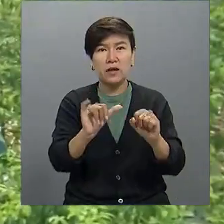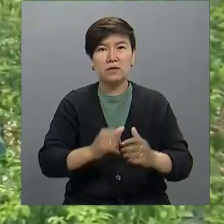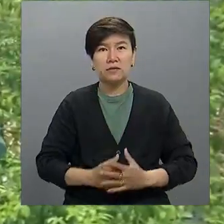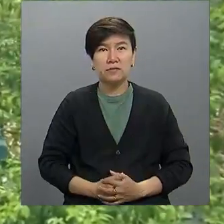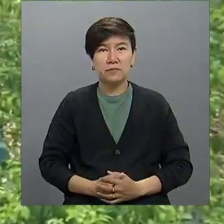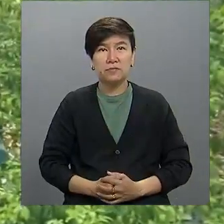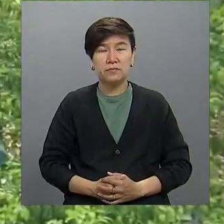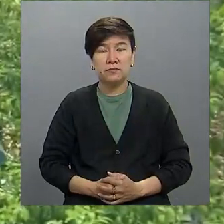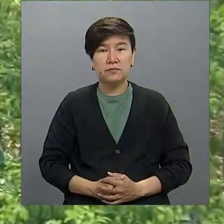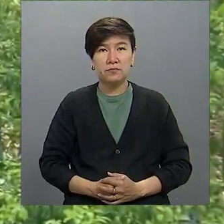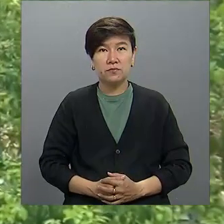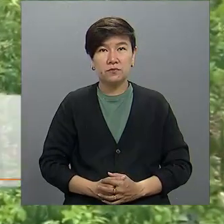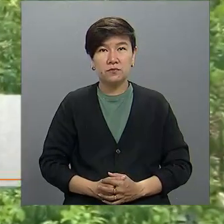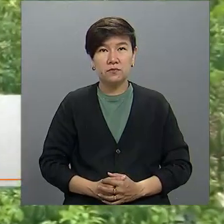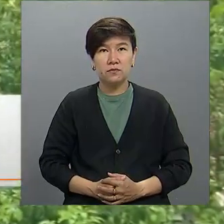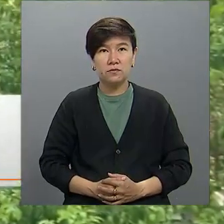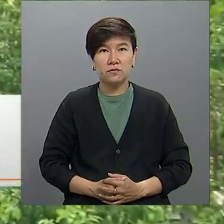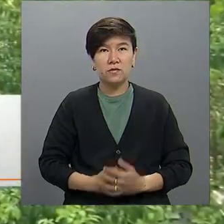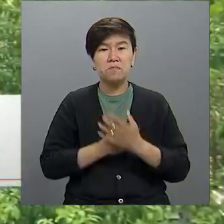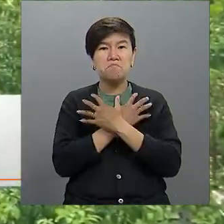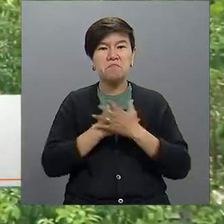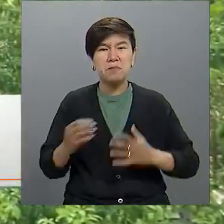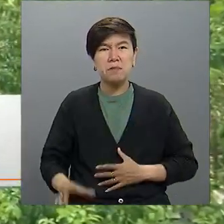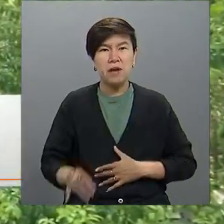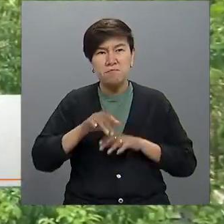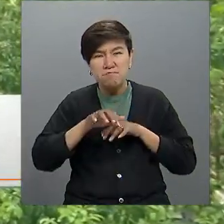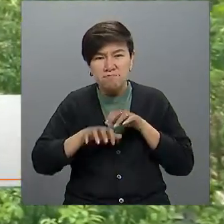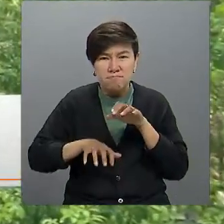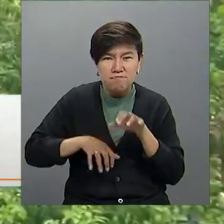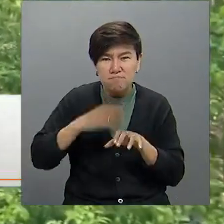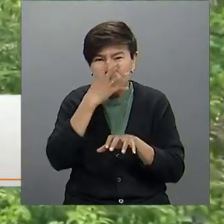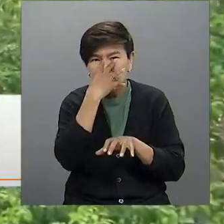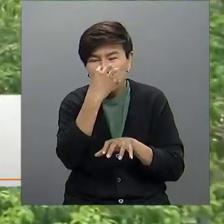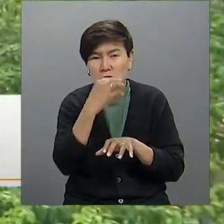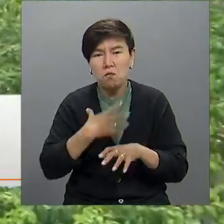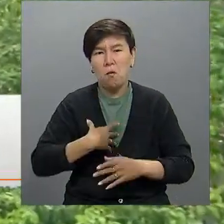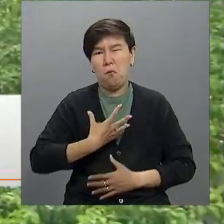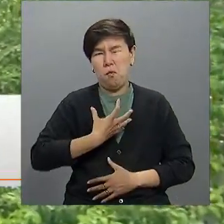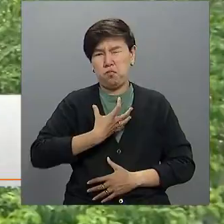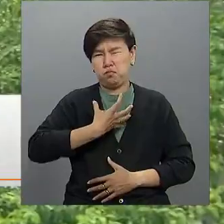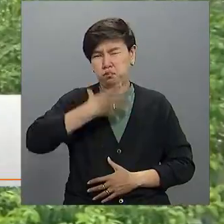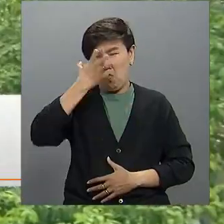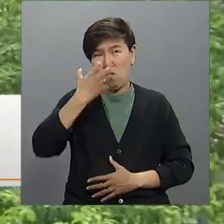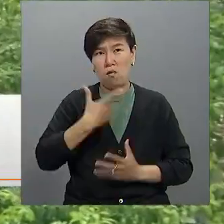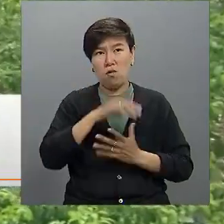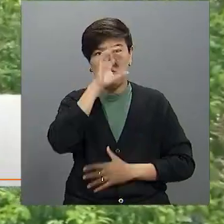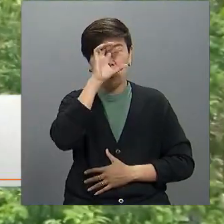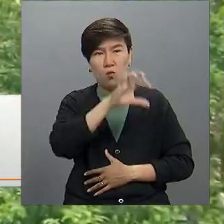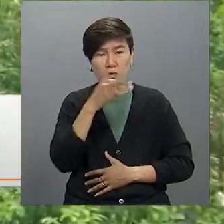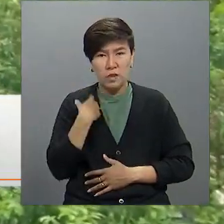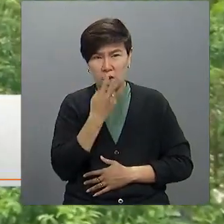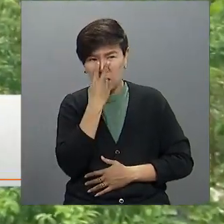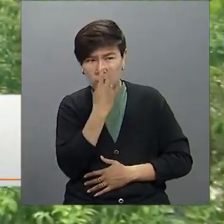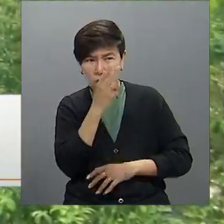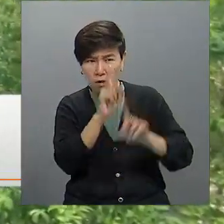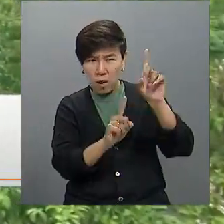อ๋อเป็นหมีหมาครับหมีหมาเป็นหมีหมานี่ก็จะมีลักษณะดูร้ายหน่อย ลักษณะคือสุขภาพเบื้องต้นที่เราดูจากประเมินจากสายตาเป็นไงบ้